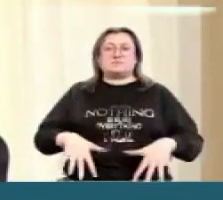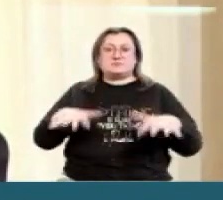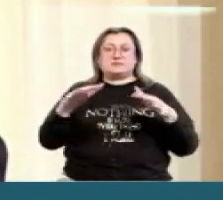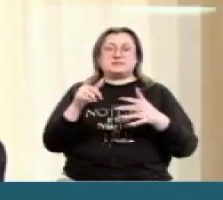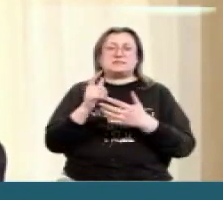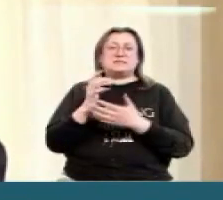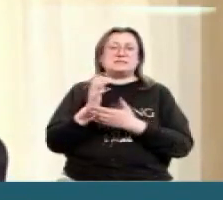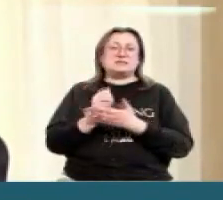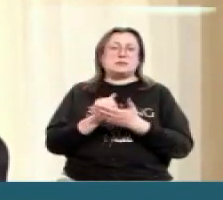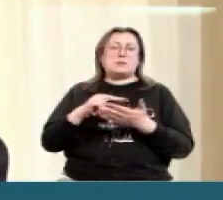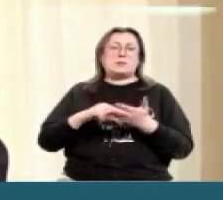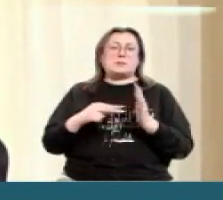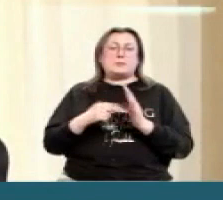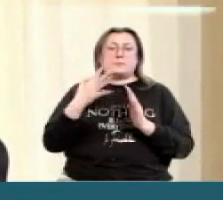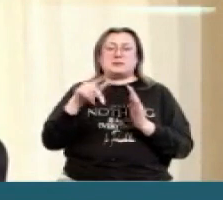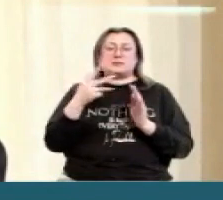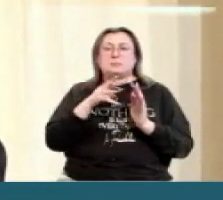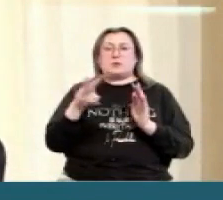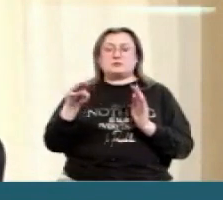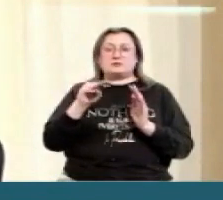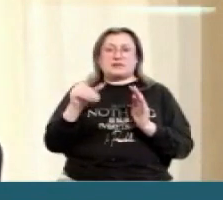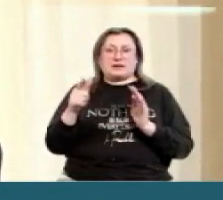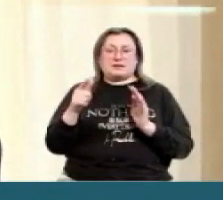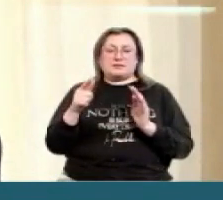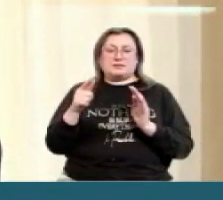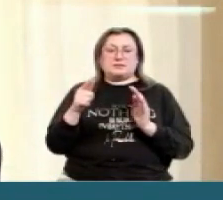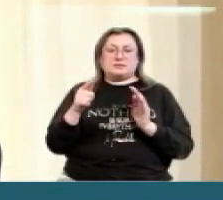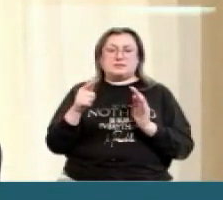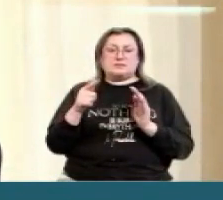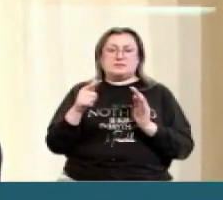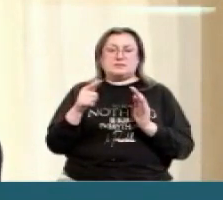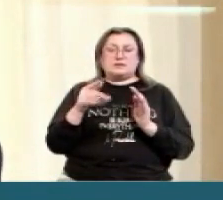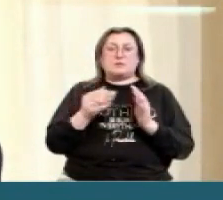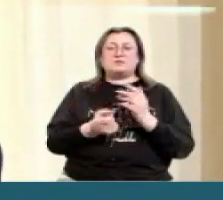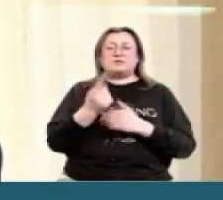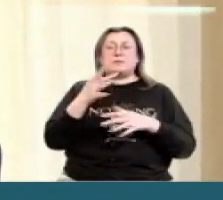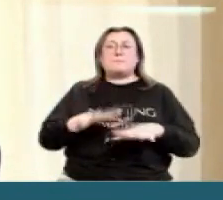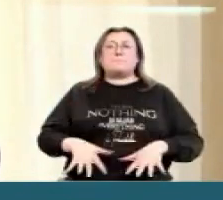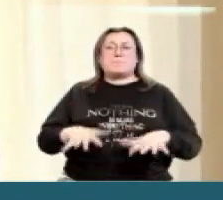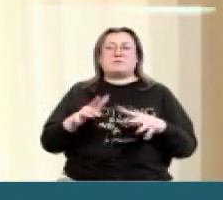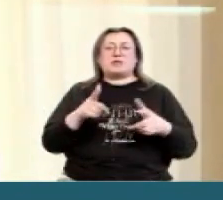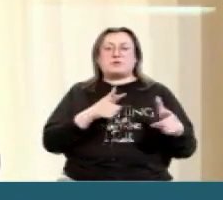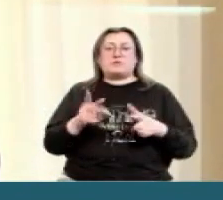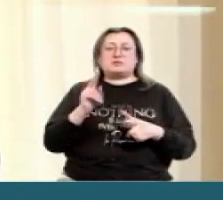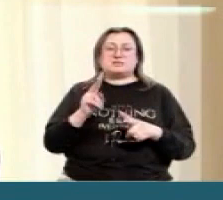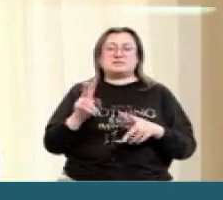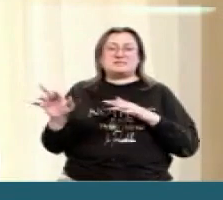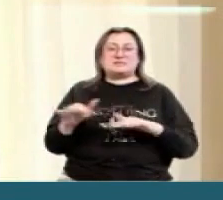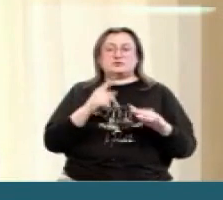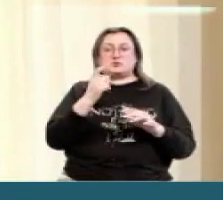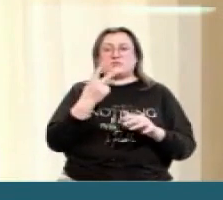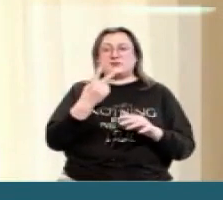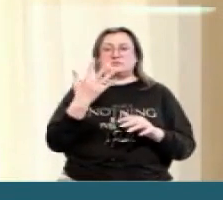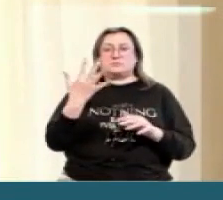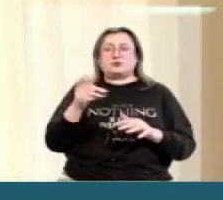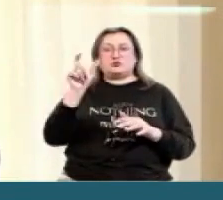резерва района запланировано 5,3 миллиона тенге. При возникновении паводков ситуации готовы к задействованию